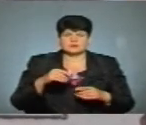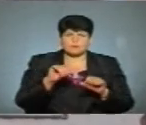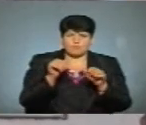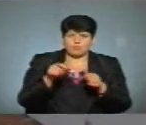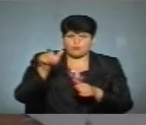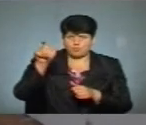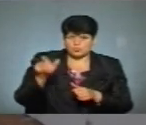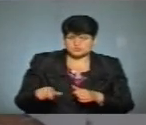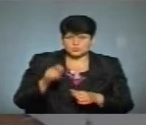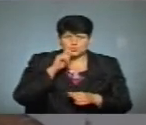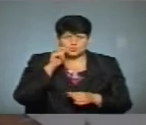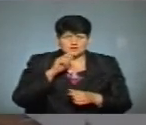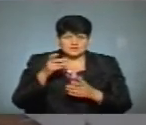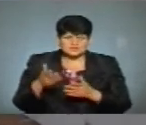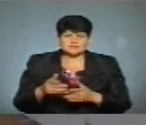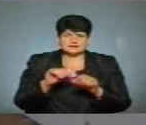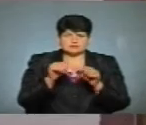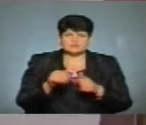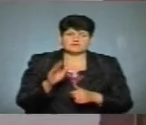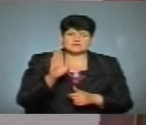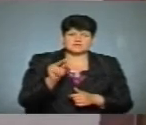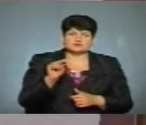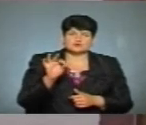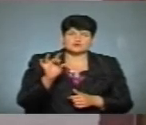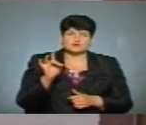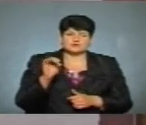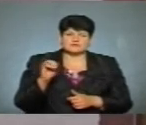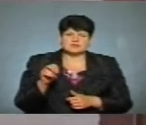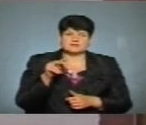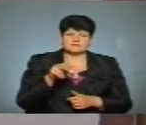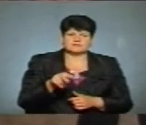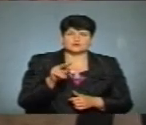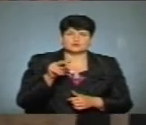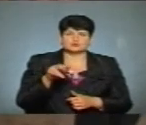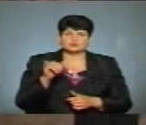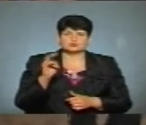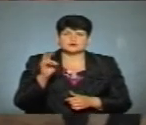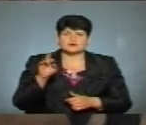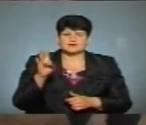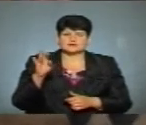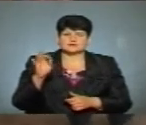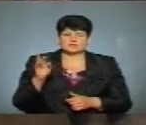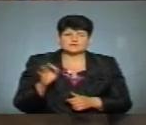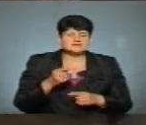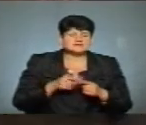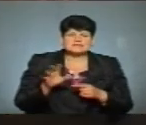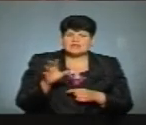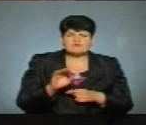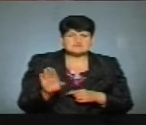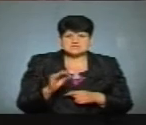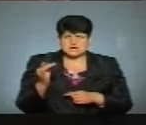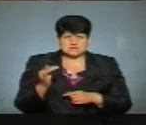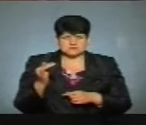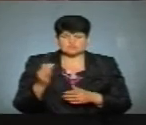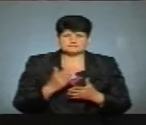символи України, на яких портрети В'ячеслава Чорновола та Левка Лук'яненка. Звичайно, що це не вся історія. Справа в